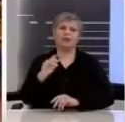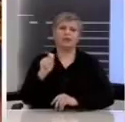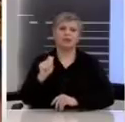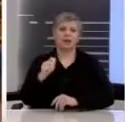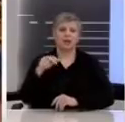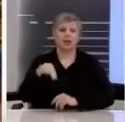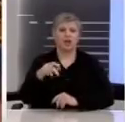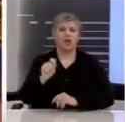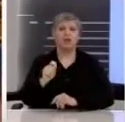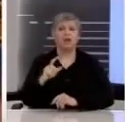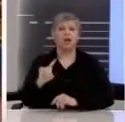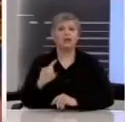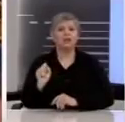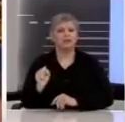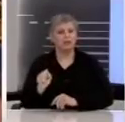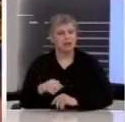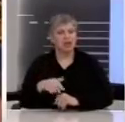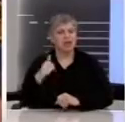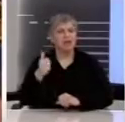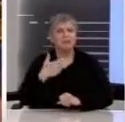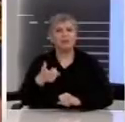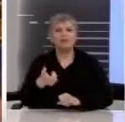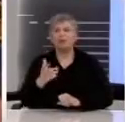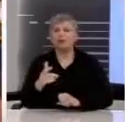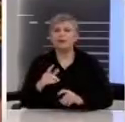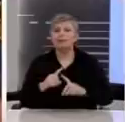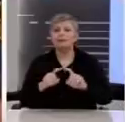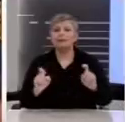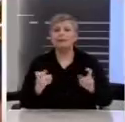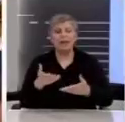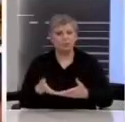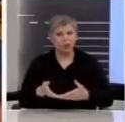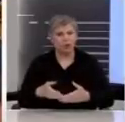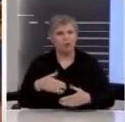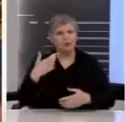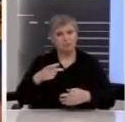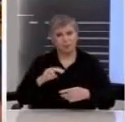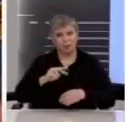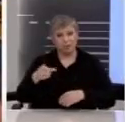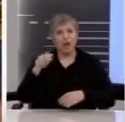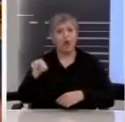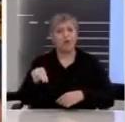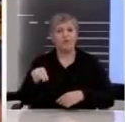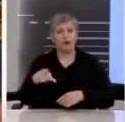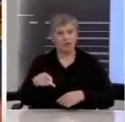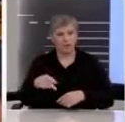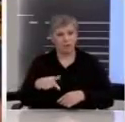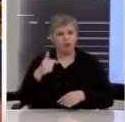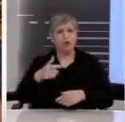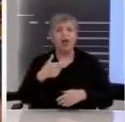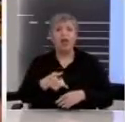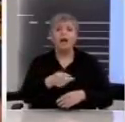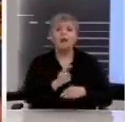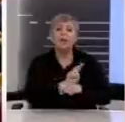είναι αυτό, είναι αυτός ο οποίος, κύριε Λοβέρδο, που κάνατε fake βολάν διάφορα ειδικού χειρισμού, σε αυτά τα ειδικού χειρισμού που έχω εγώ